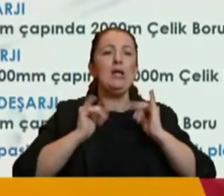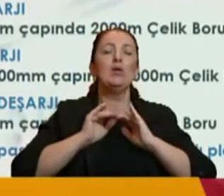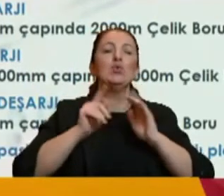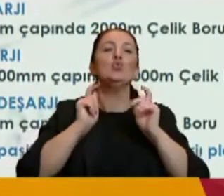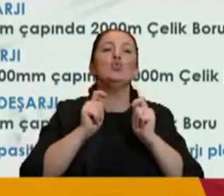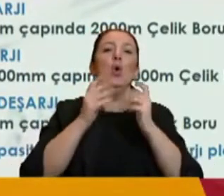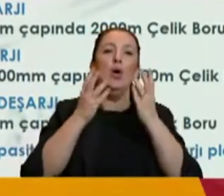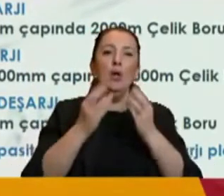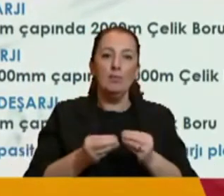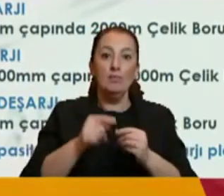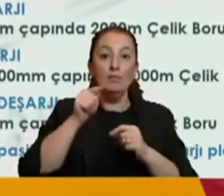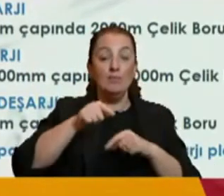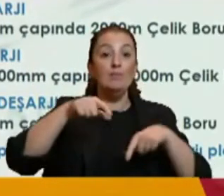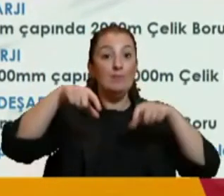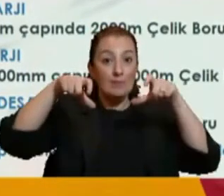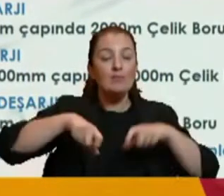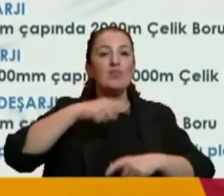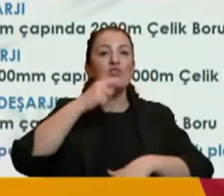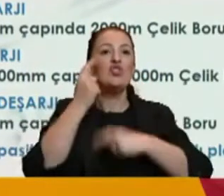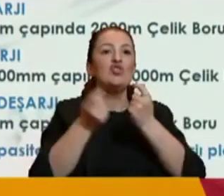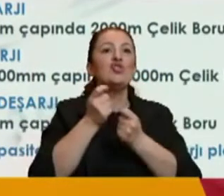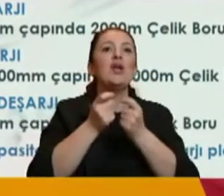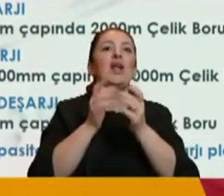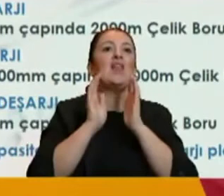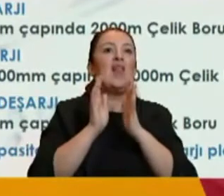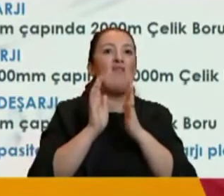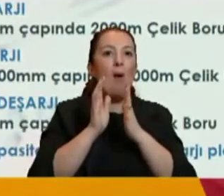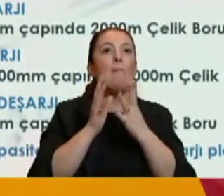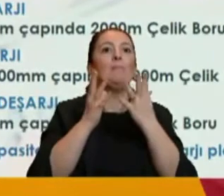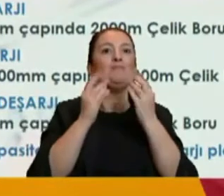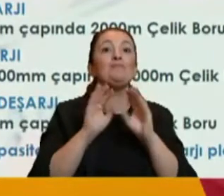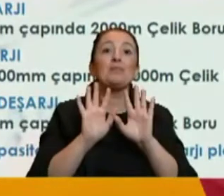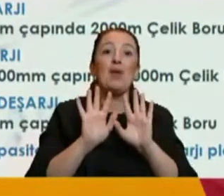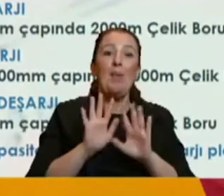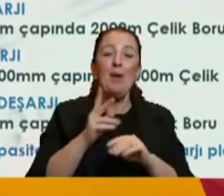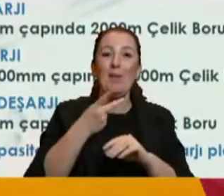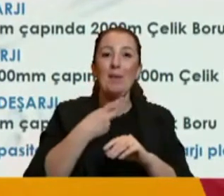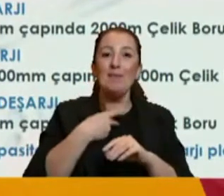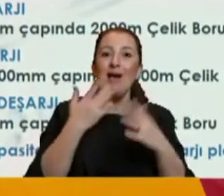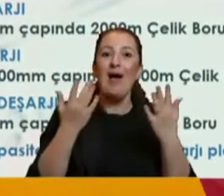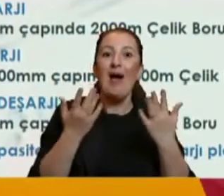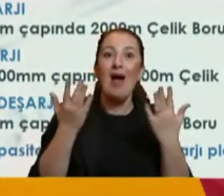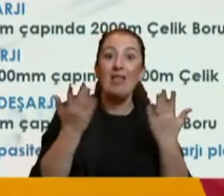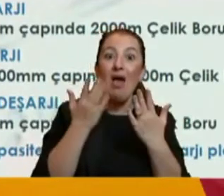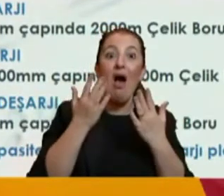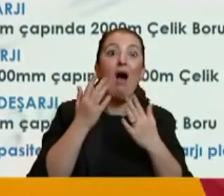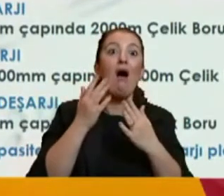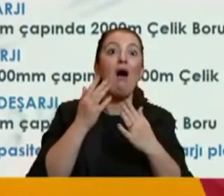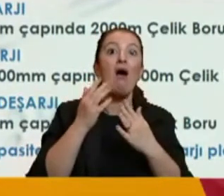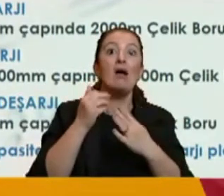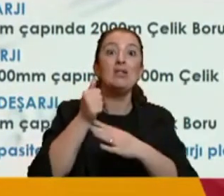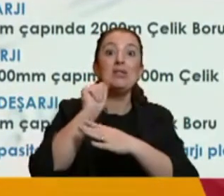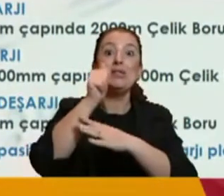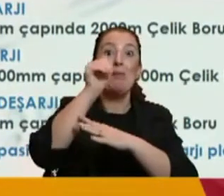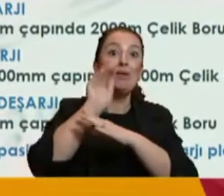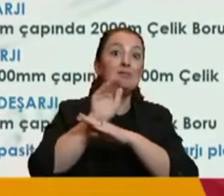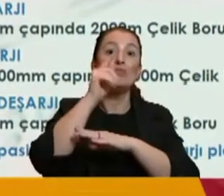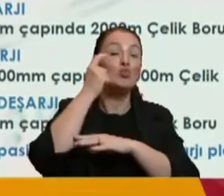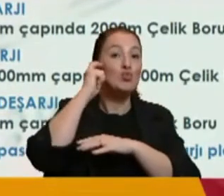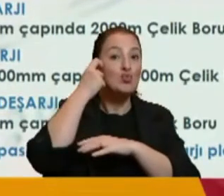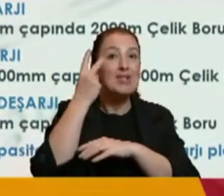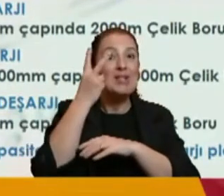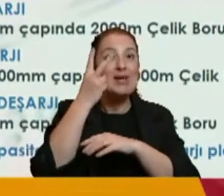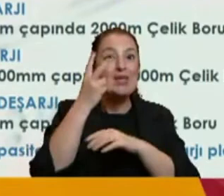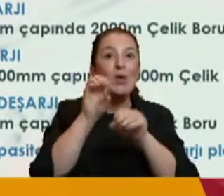bu test işlemine devam ediyor ama biz daha ilerisini düşünerek buraya bir iki tane iki